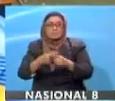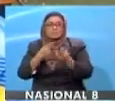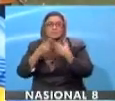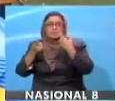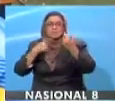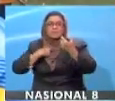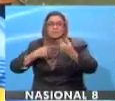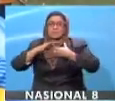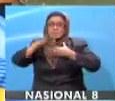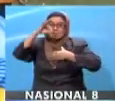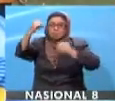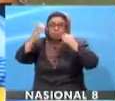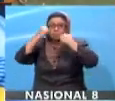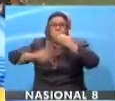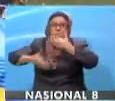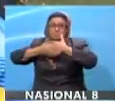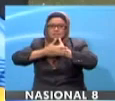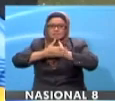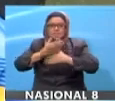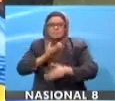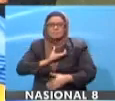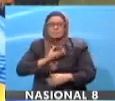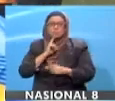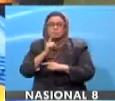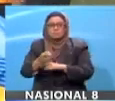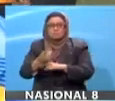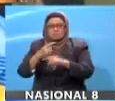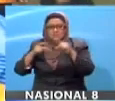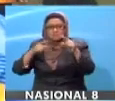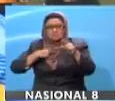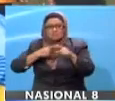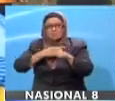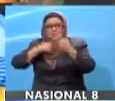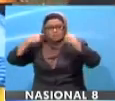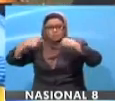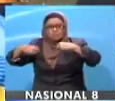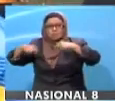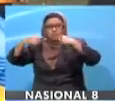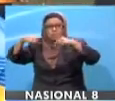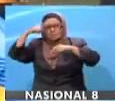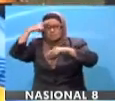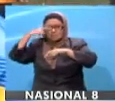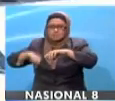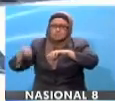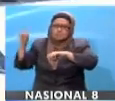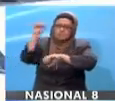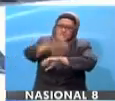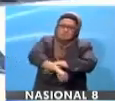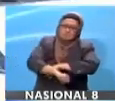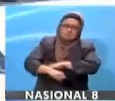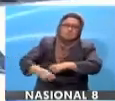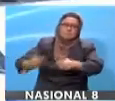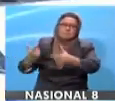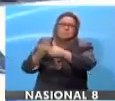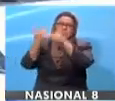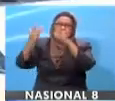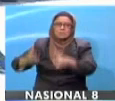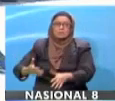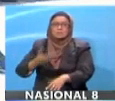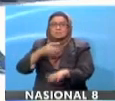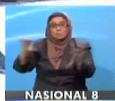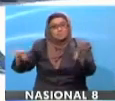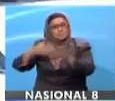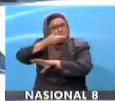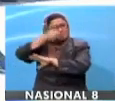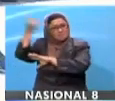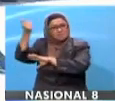Thailand. Tapi kita akan cuba untuk atasi pihak lawan lah. Buat yang terbaik. Untuk rekod, Malaysia sekadar